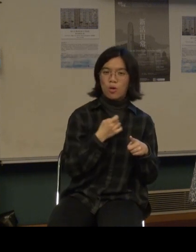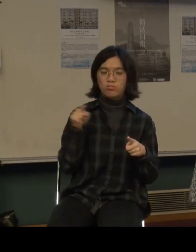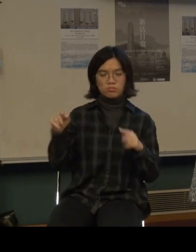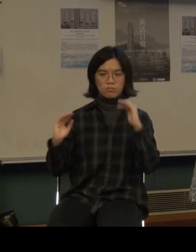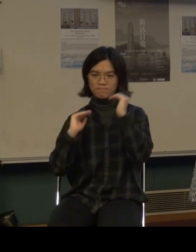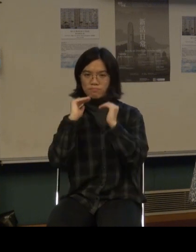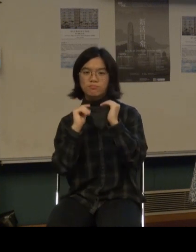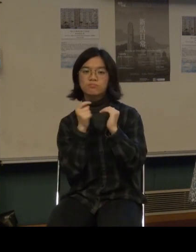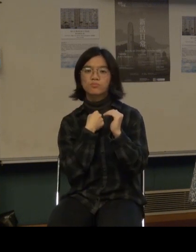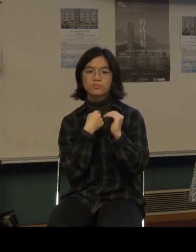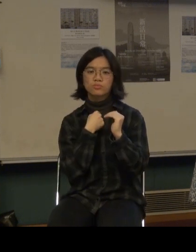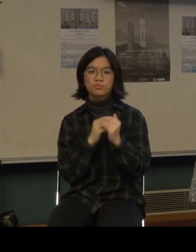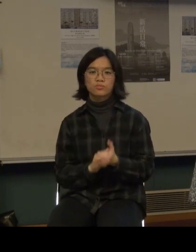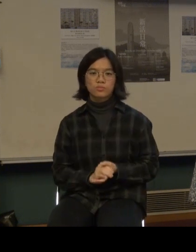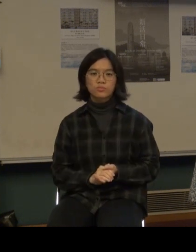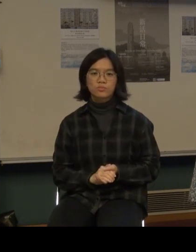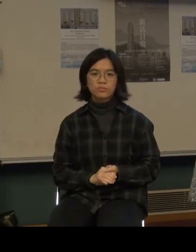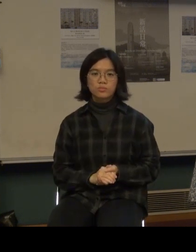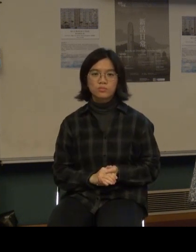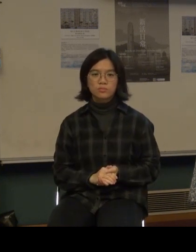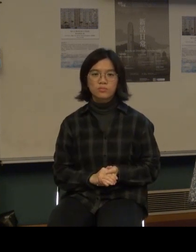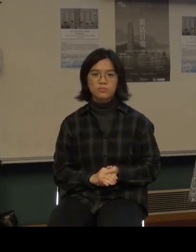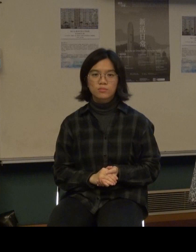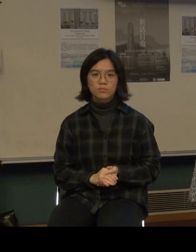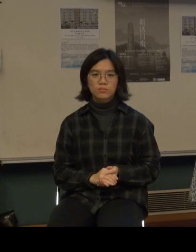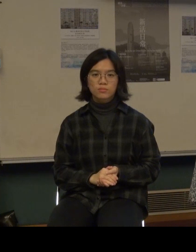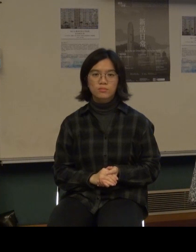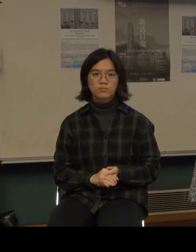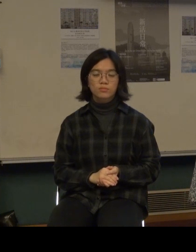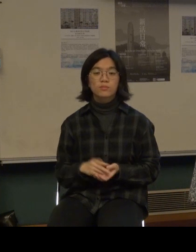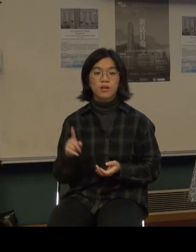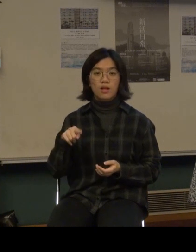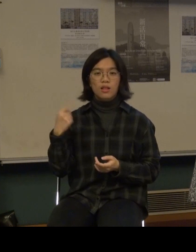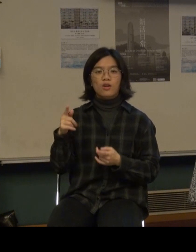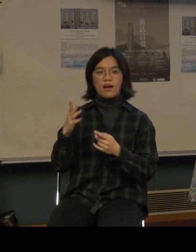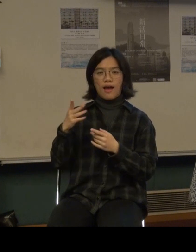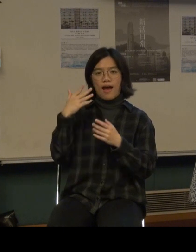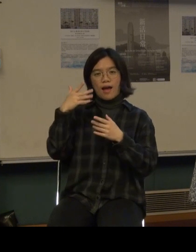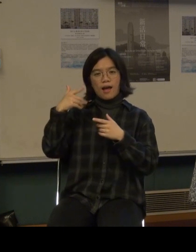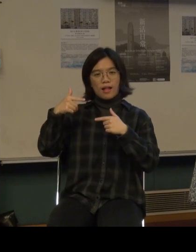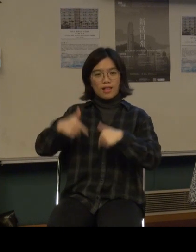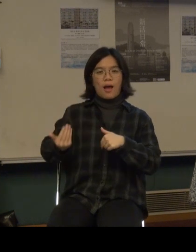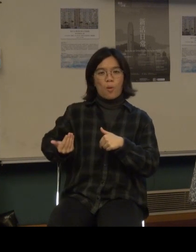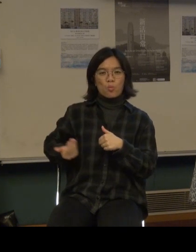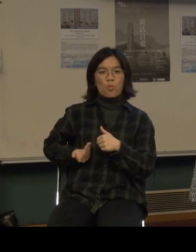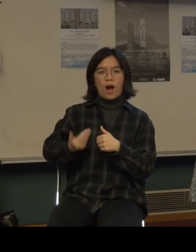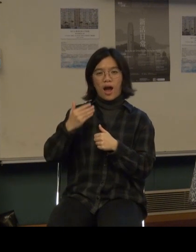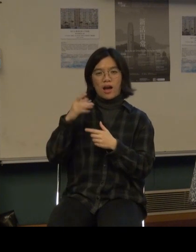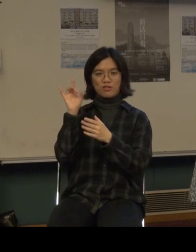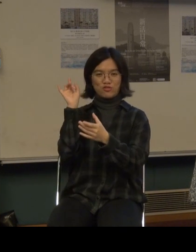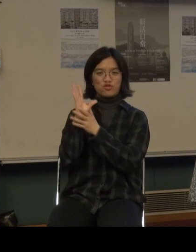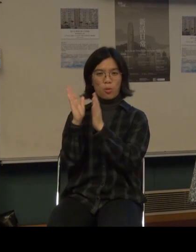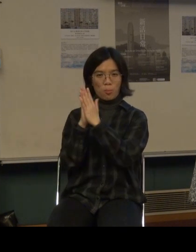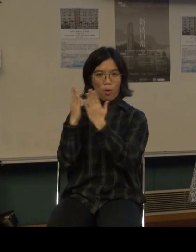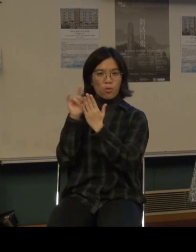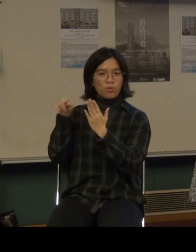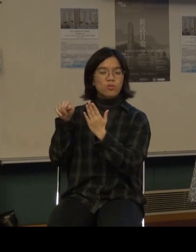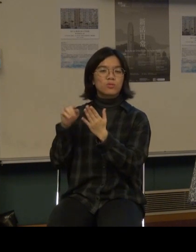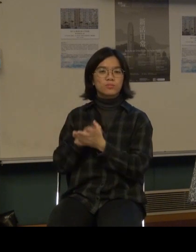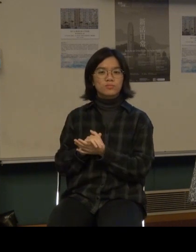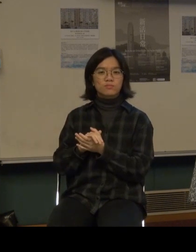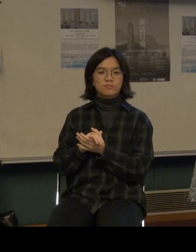衡。另外呢就這篇南華早報的報導呢就講呢另一個建築師叫